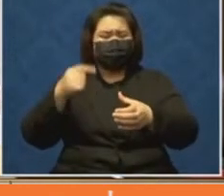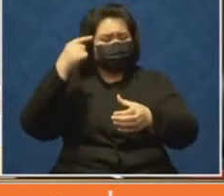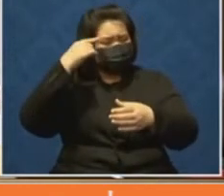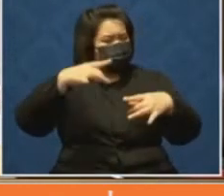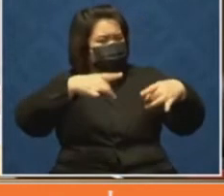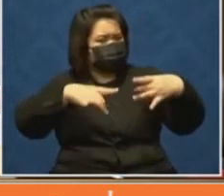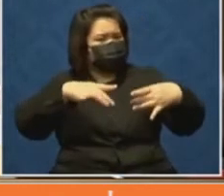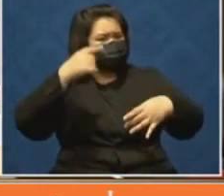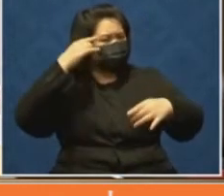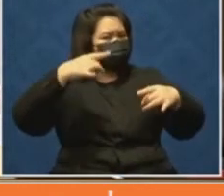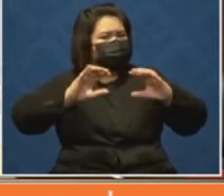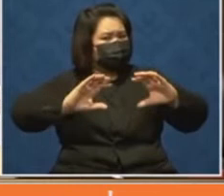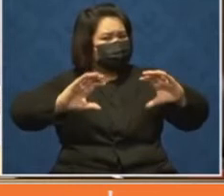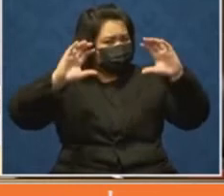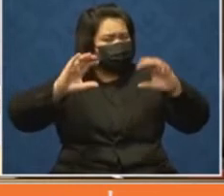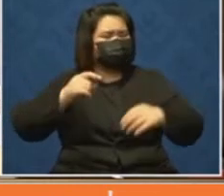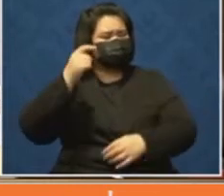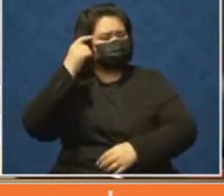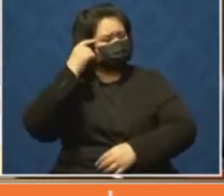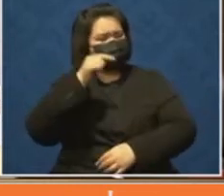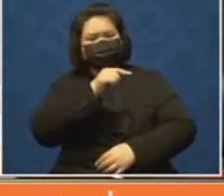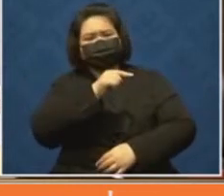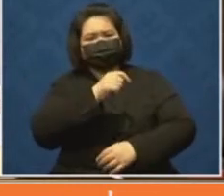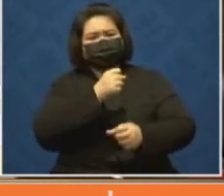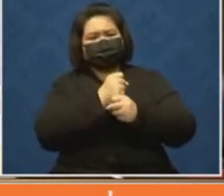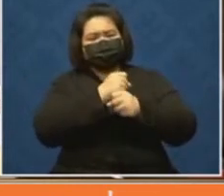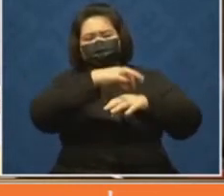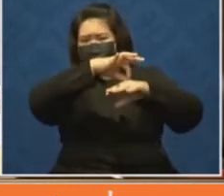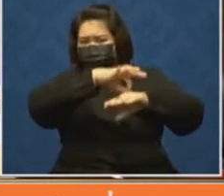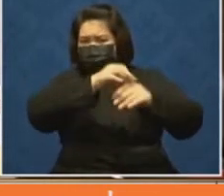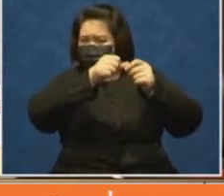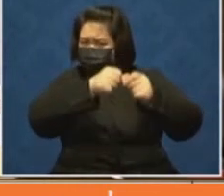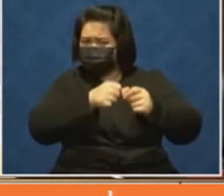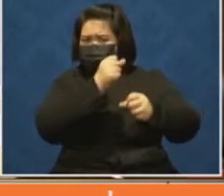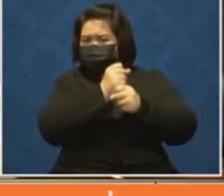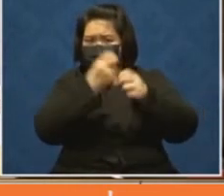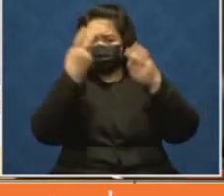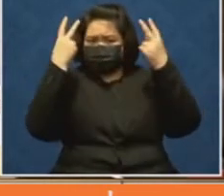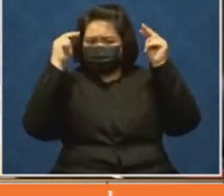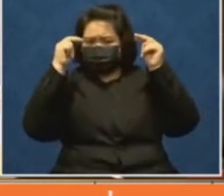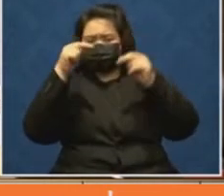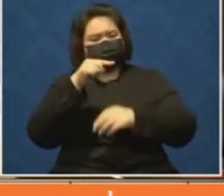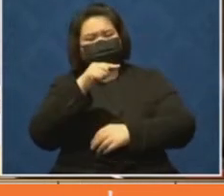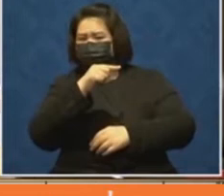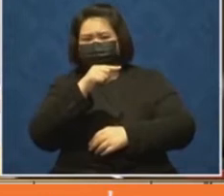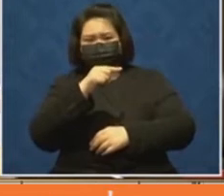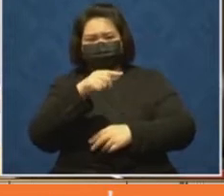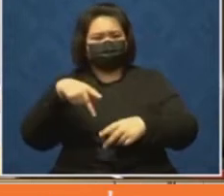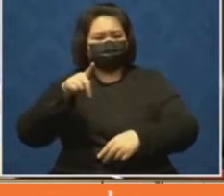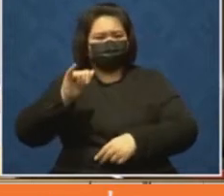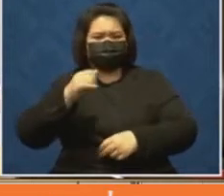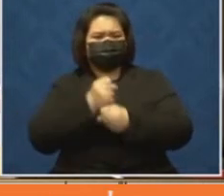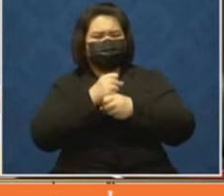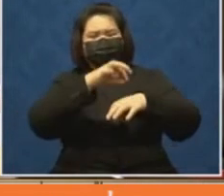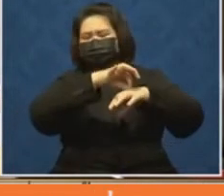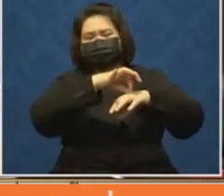การแดงออกขผเขาword ล้มสลายแต่สิงเดียว